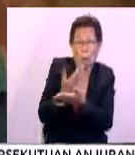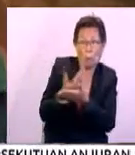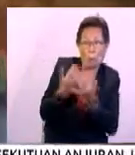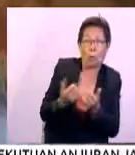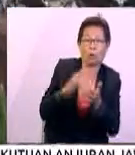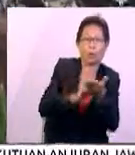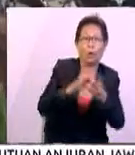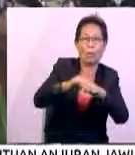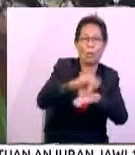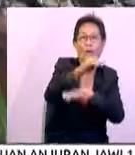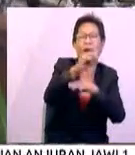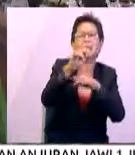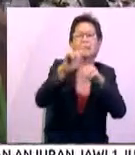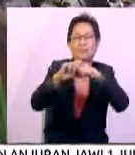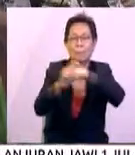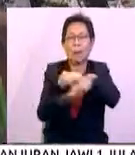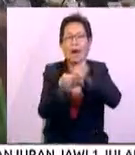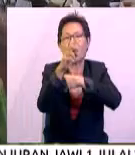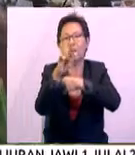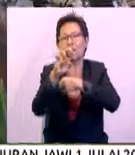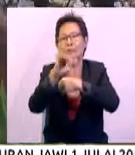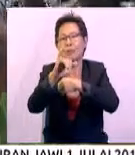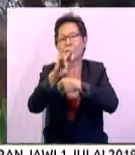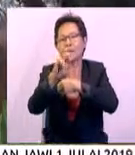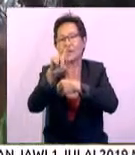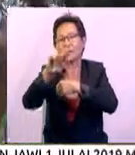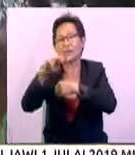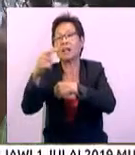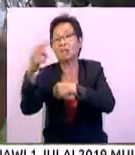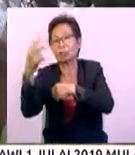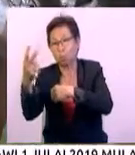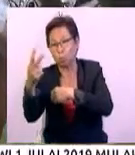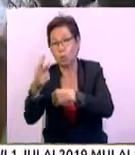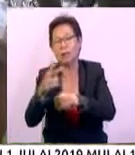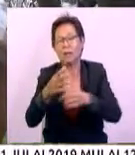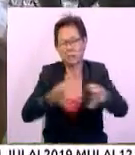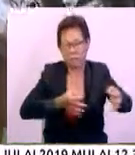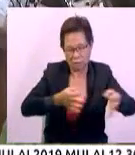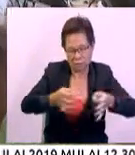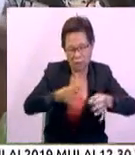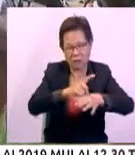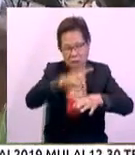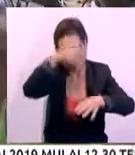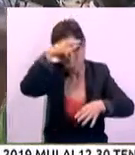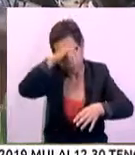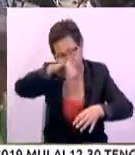Sekolah Menengah Taman Rinting 2. Beliau menjelaskannya di Putrajaya.